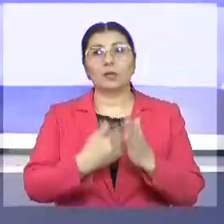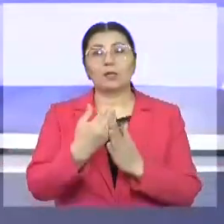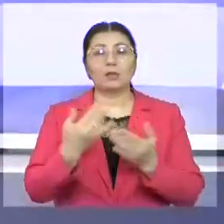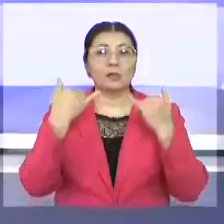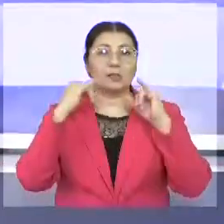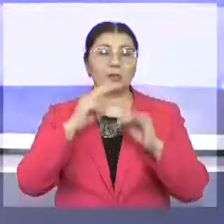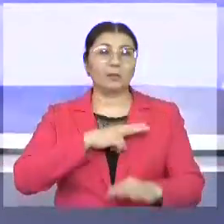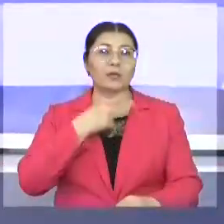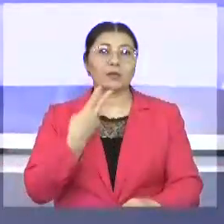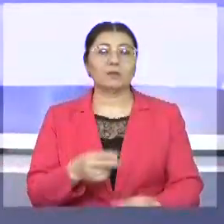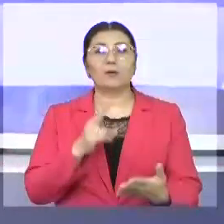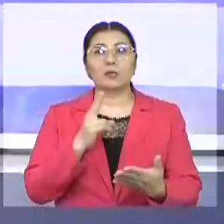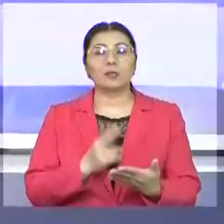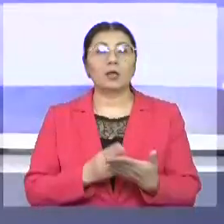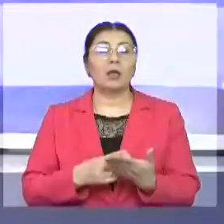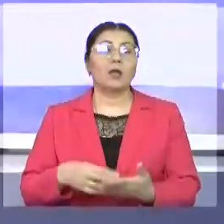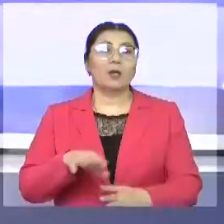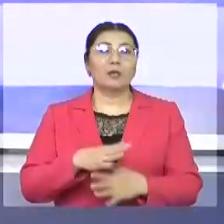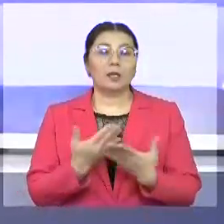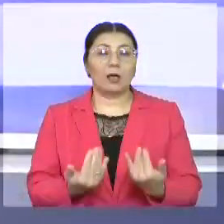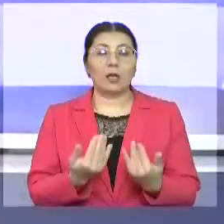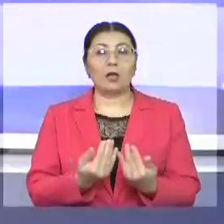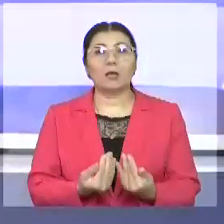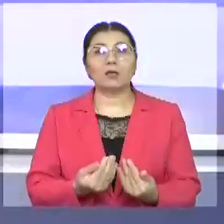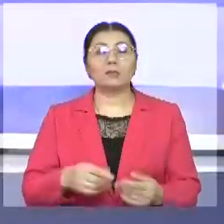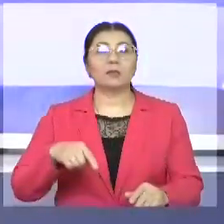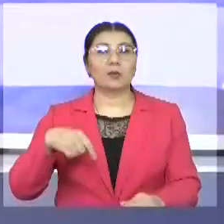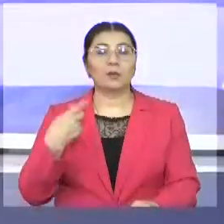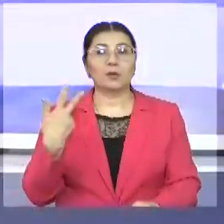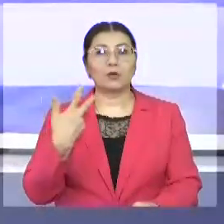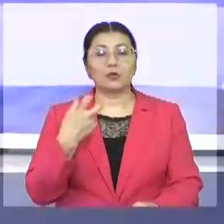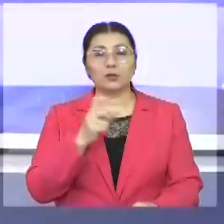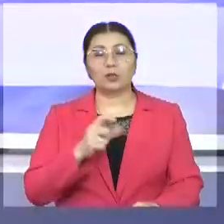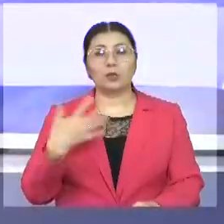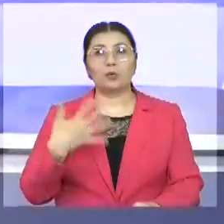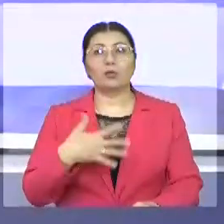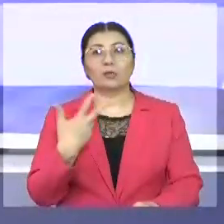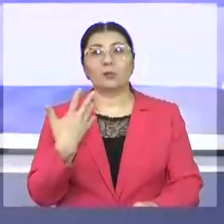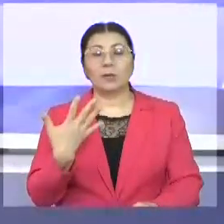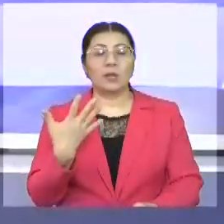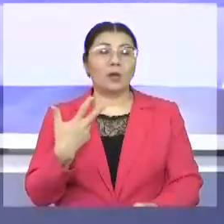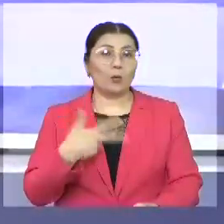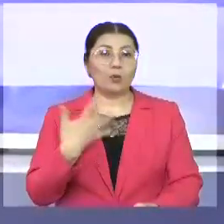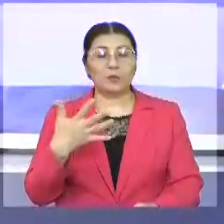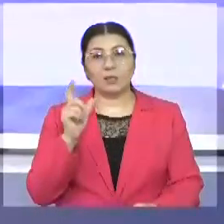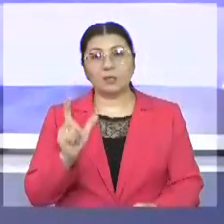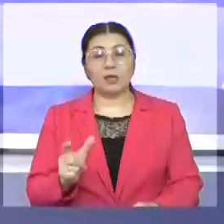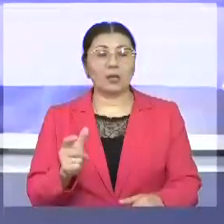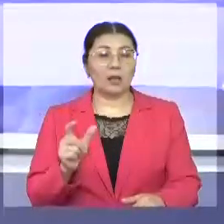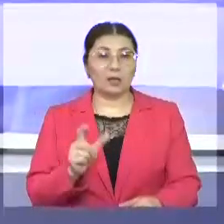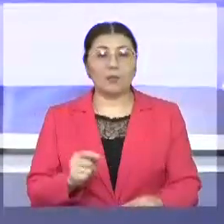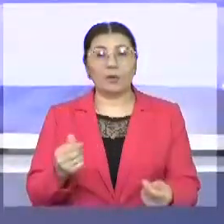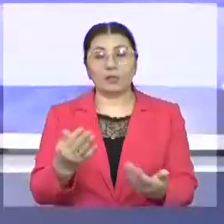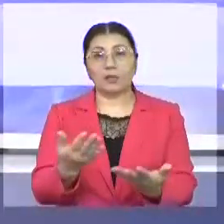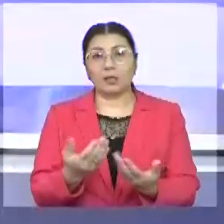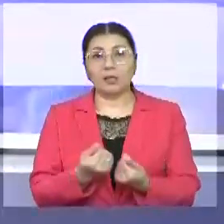өлгені расталды. Басым бөлігі ұсақ мал. Қазір шығынға ұшыраған 300-дей шаруаның 35-і ғана өтемақы алған. Өзге өлекселердің өтемі